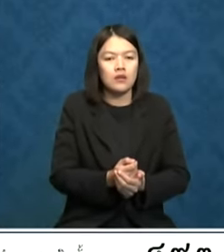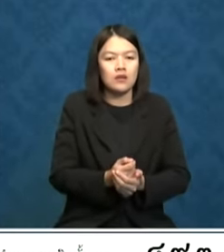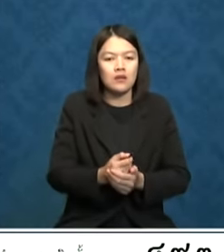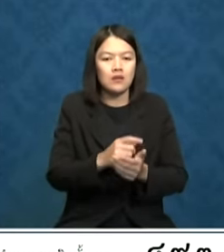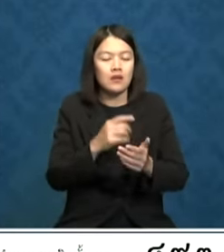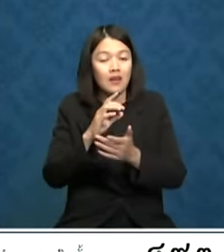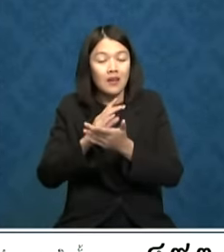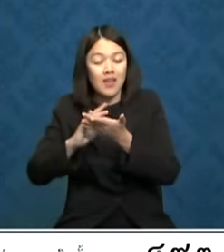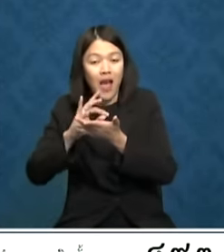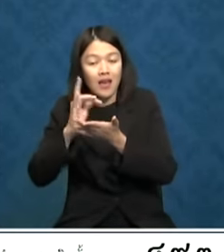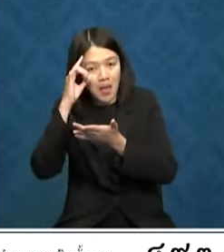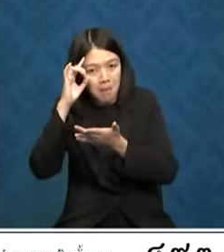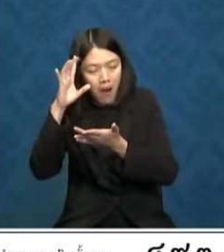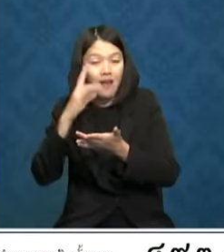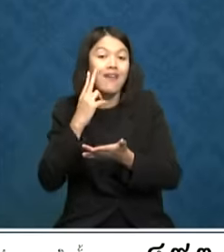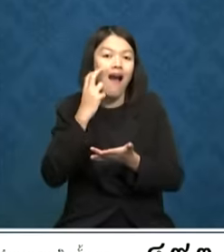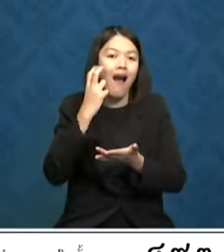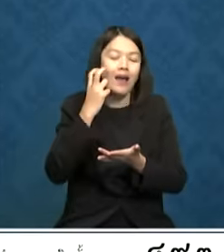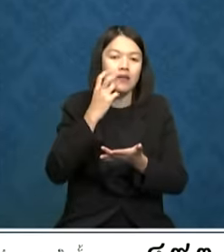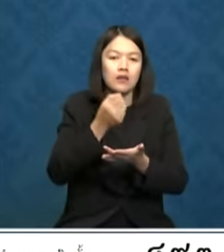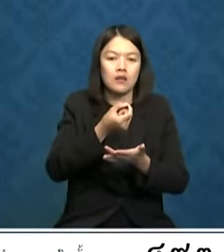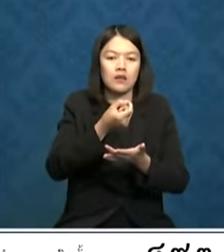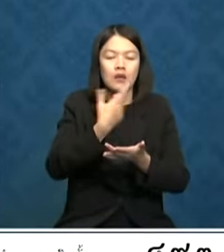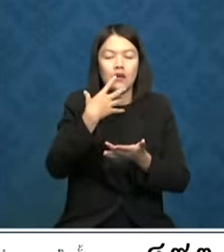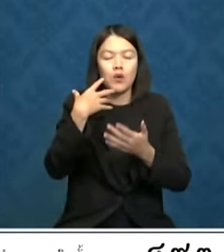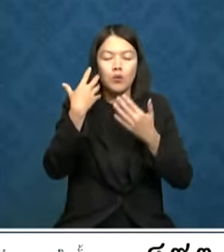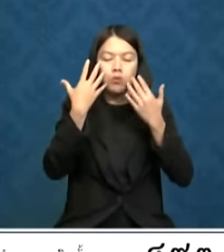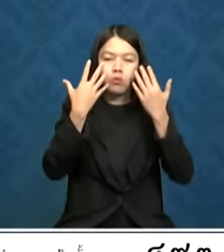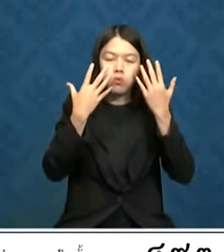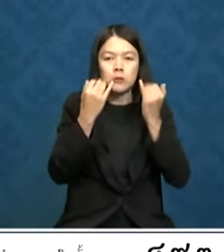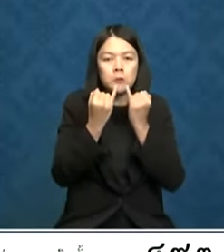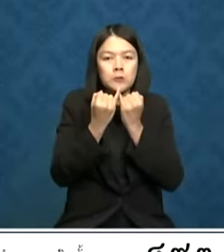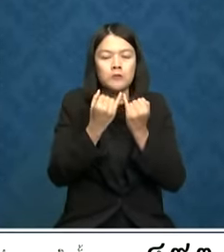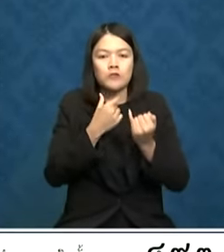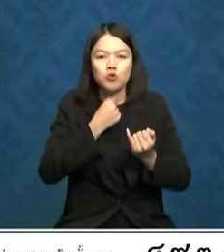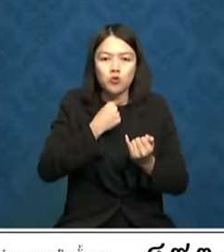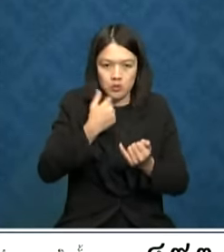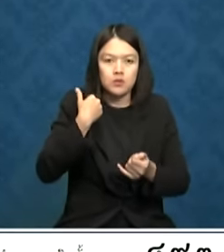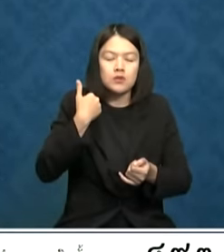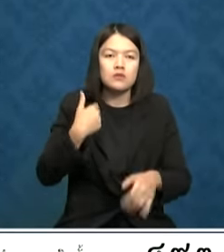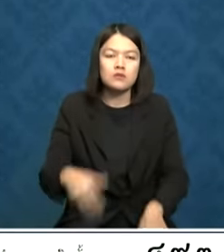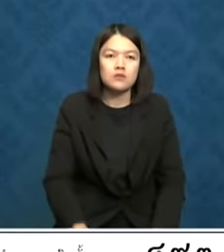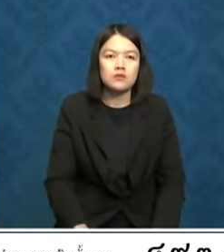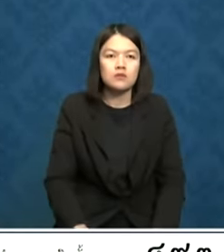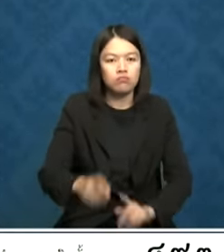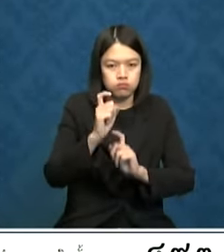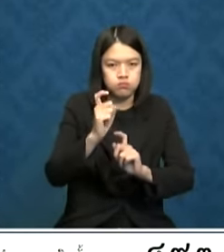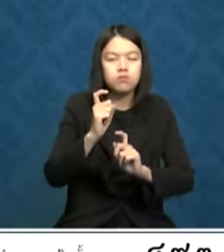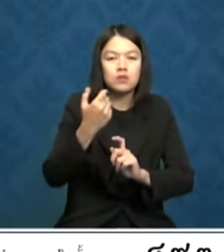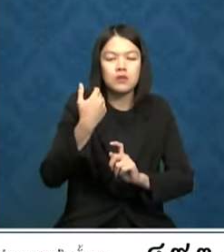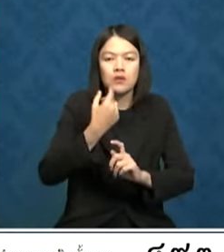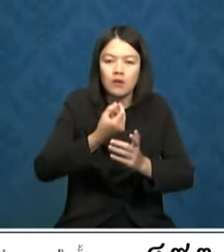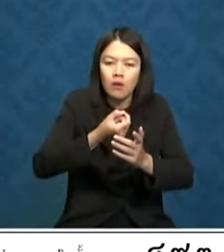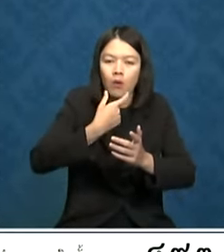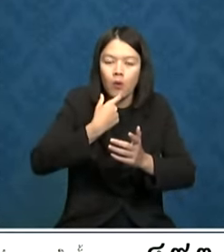แอมเฟตามีนยาไอซ์ออกฤทำให้ผู้เสพฟินง่ายกว่าติดง่ายกว่า Highมากกว่าและแน่นอนว่าอันตรายกว่าหากเสพ